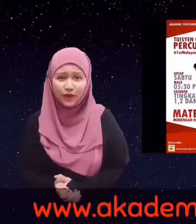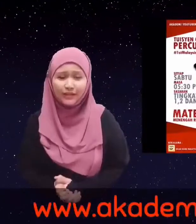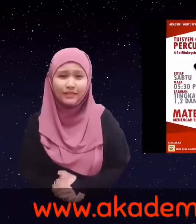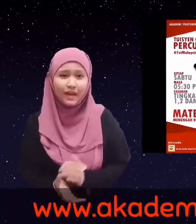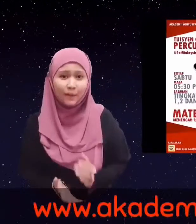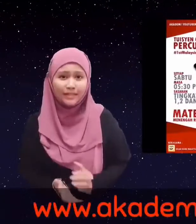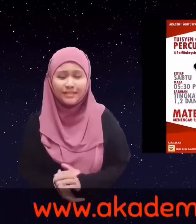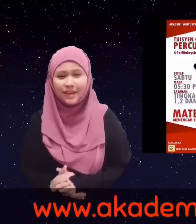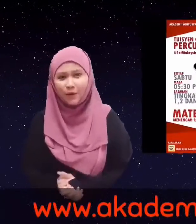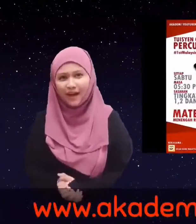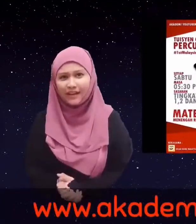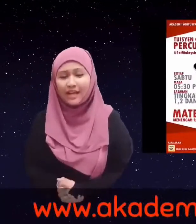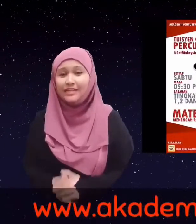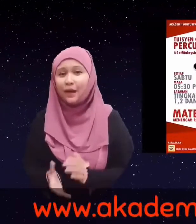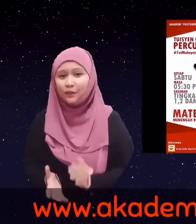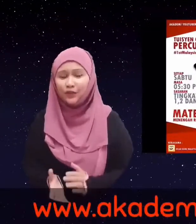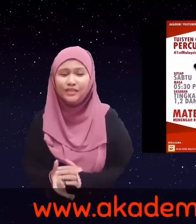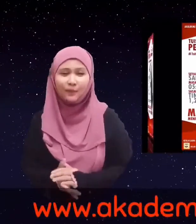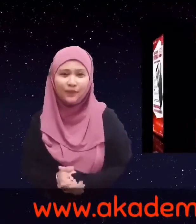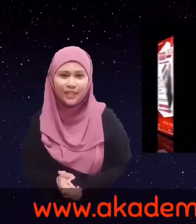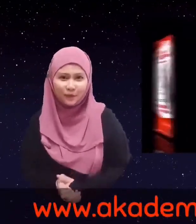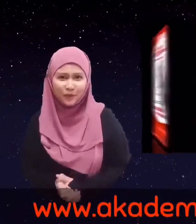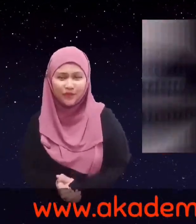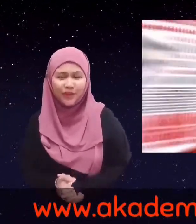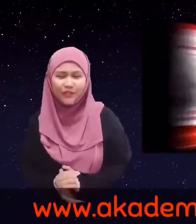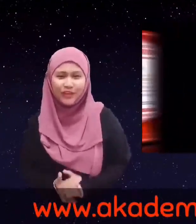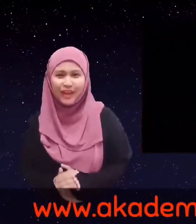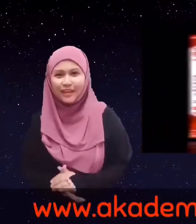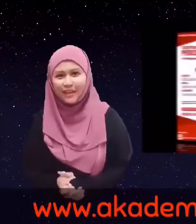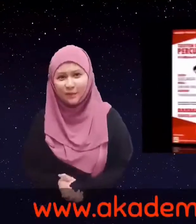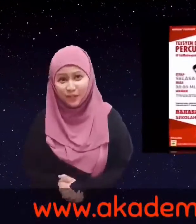rujuk jadwal di laman sesawang